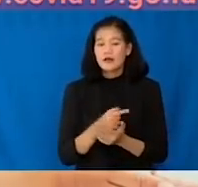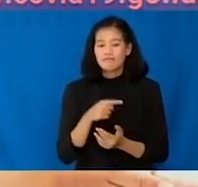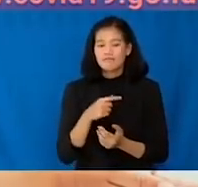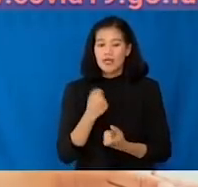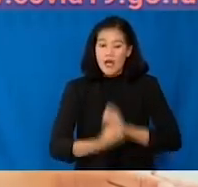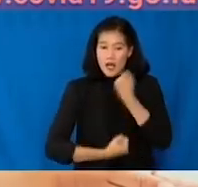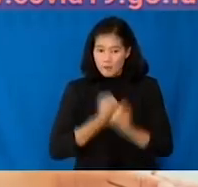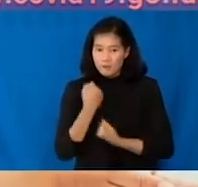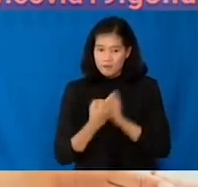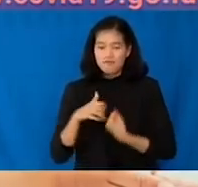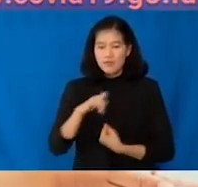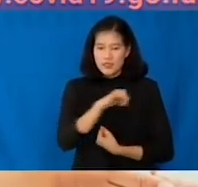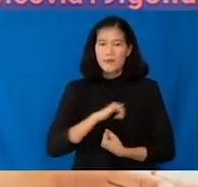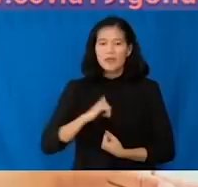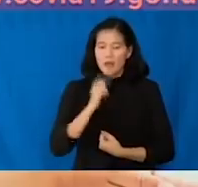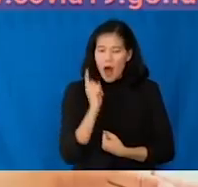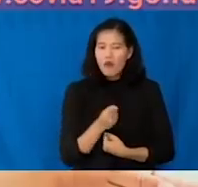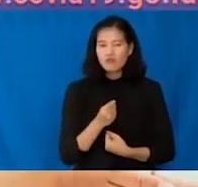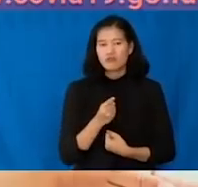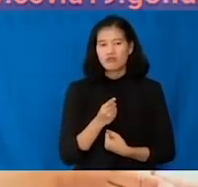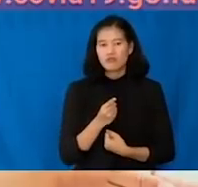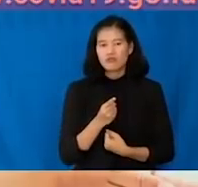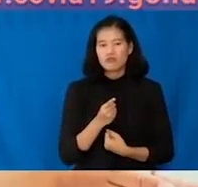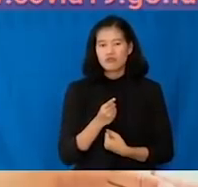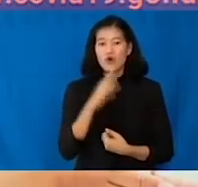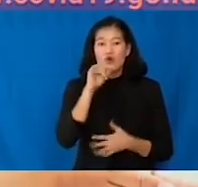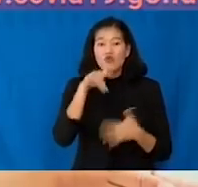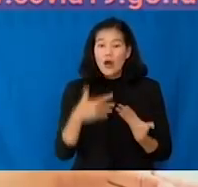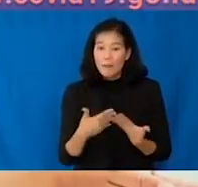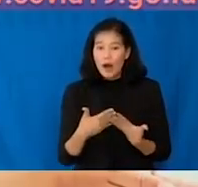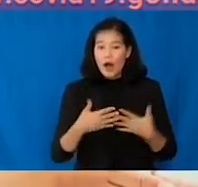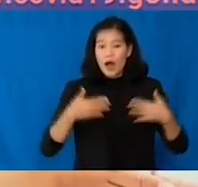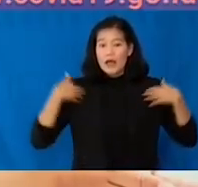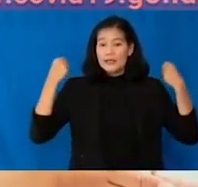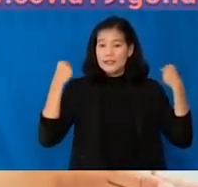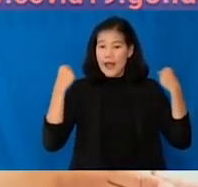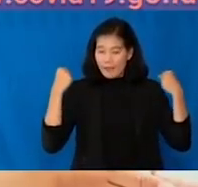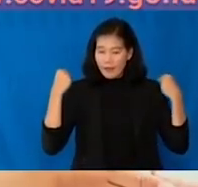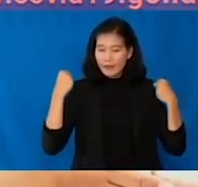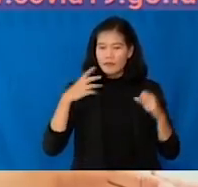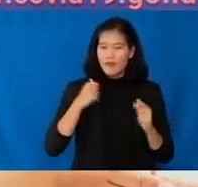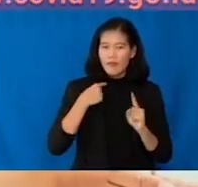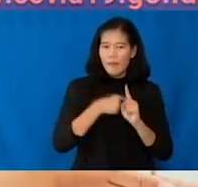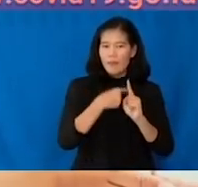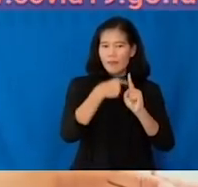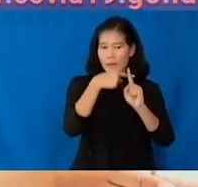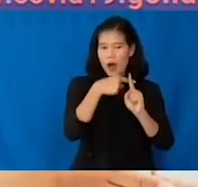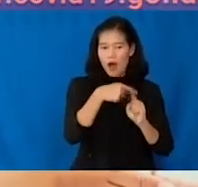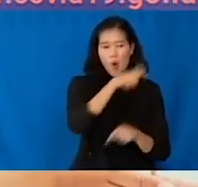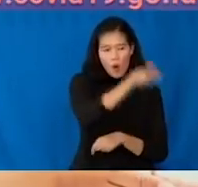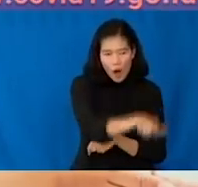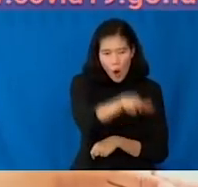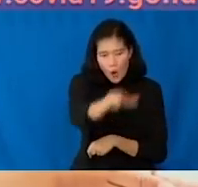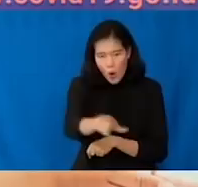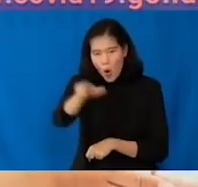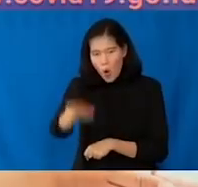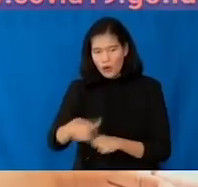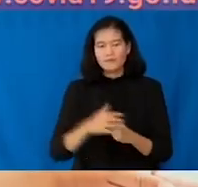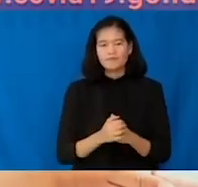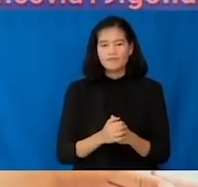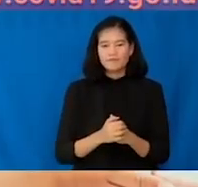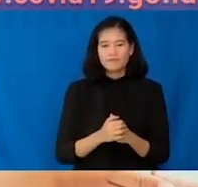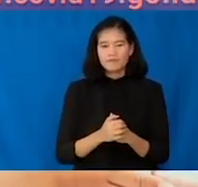padukan bersama-sama dengan upaya peningkatan kesehatan secara perorangan penelusuran